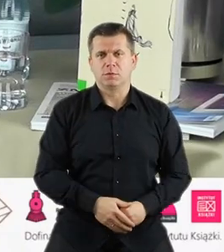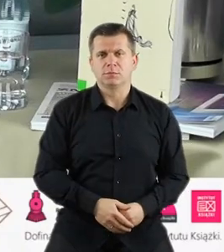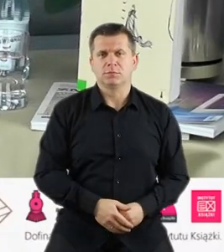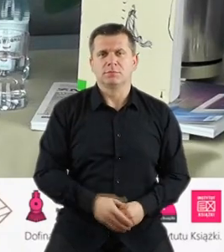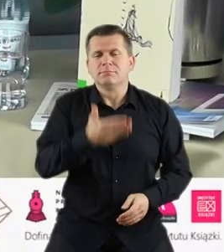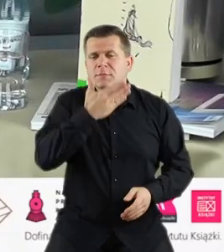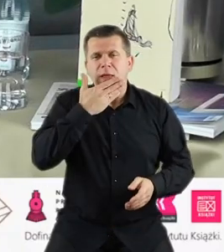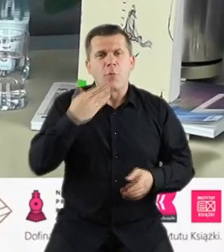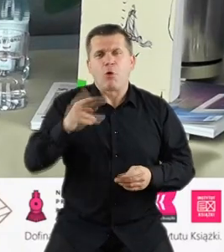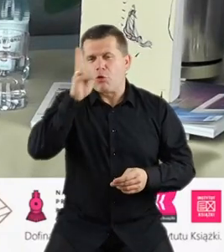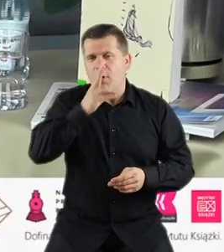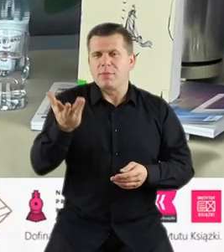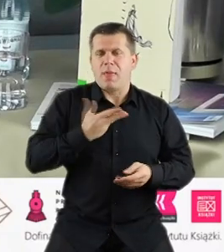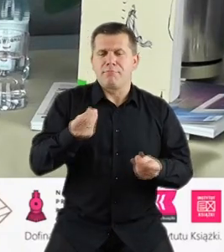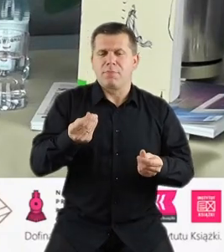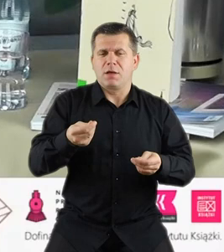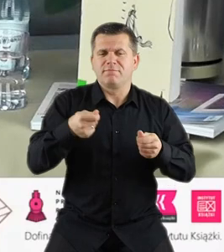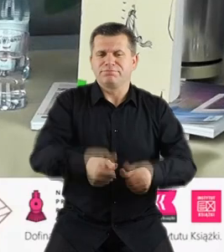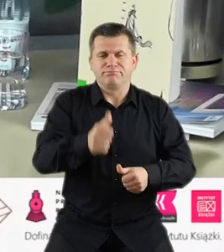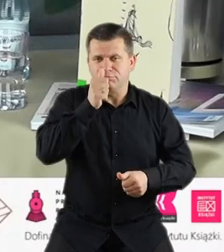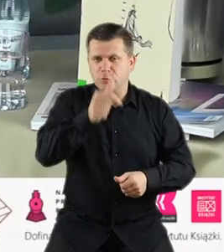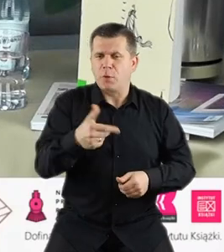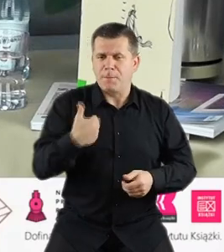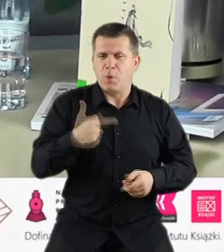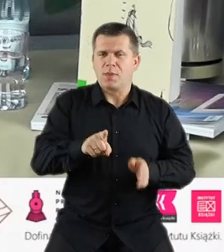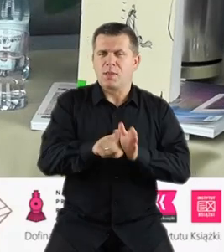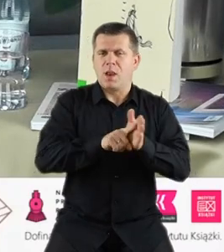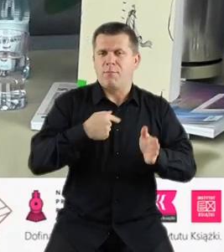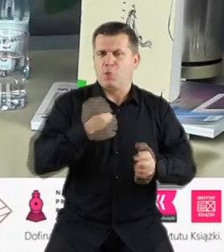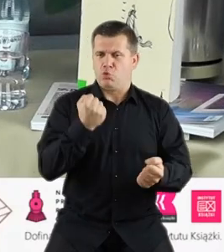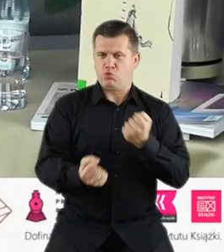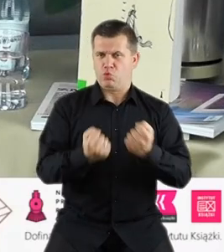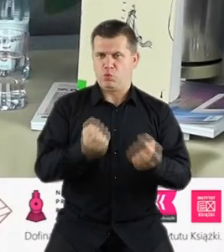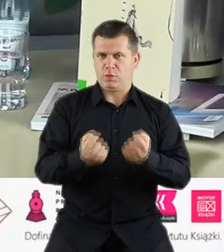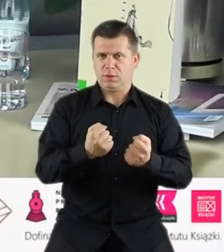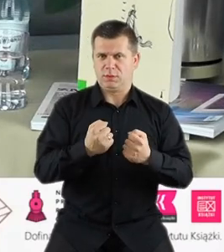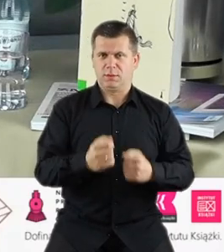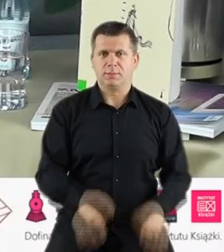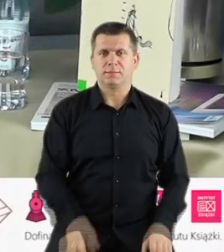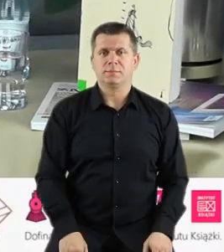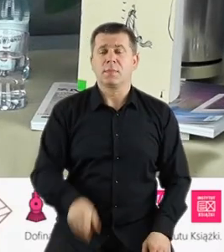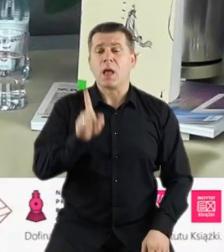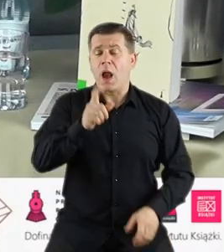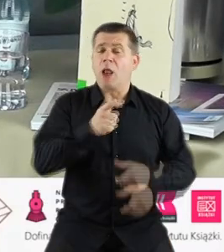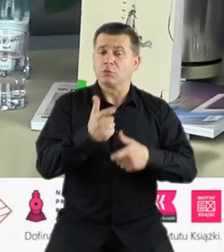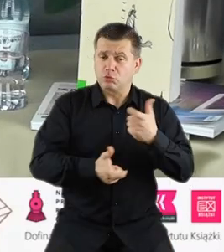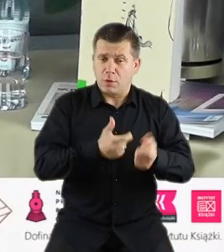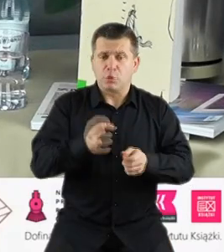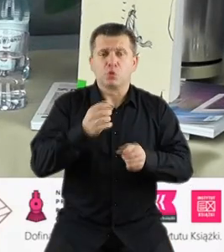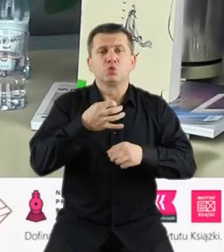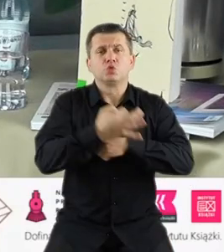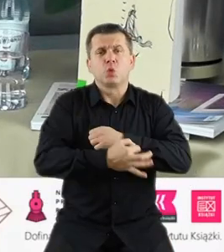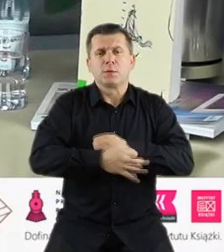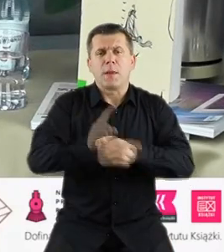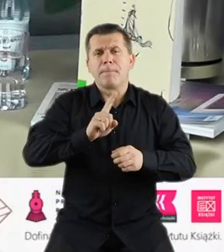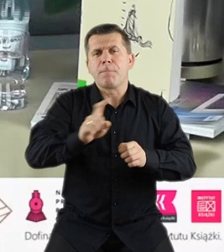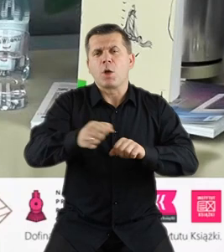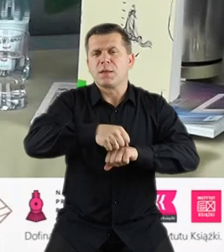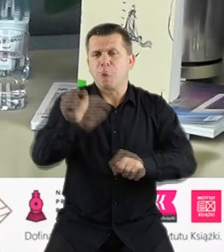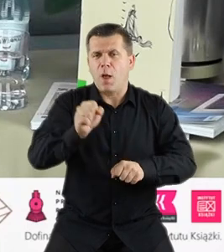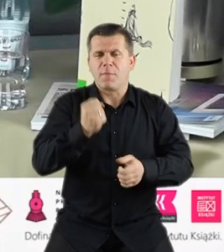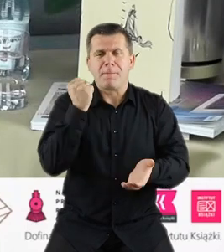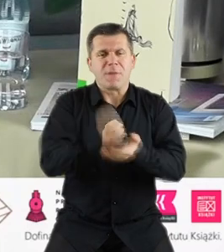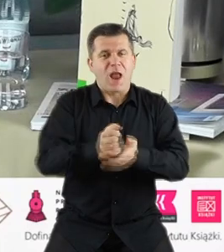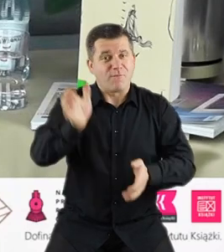na finansowanie ze strony rodziców i takie to było trochę trudne, trudniejszy moment. Ale zrobiłam studia podyplomowe z prawa